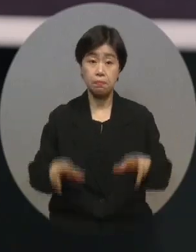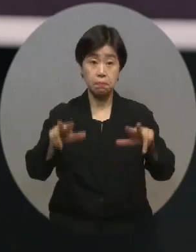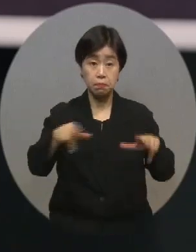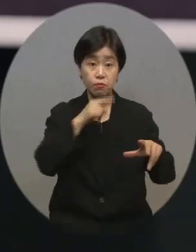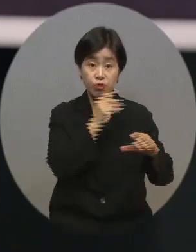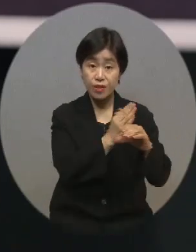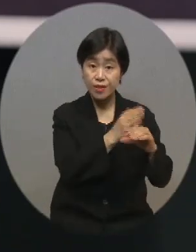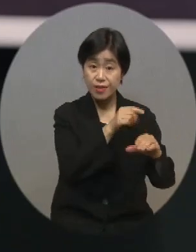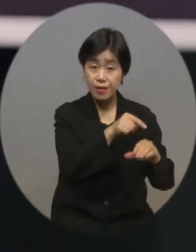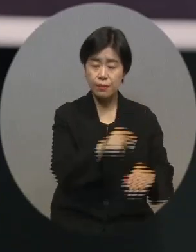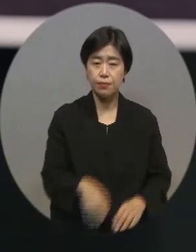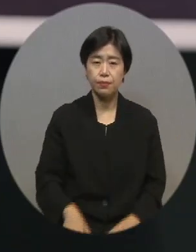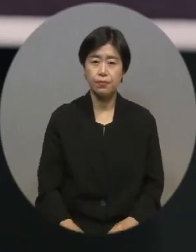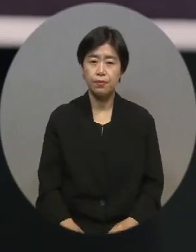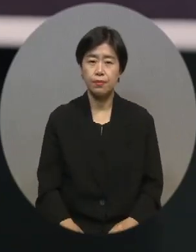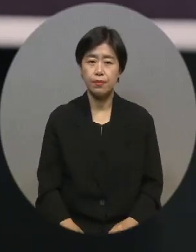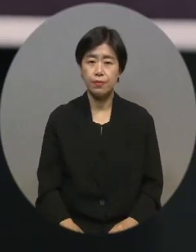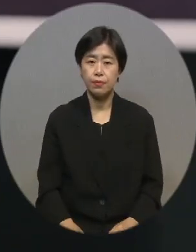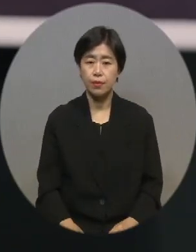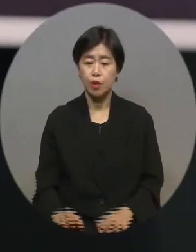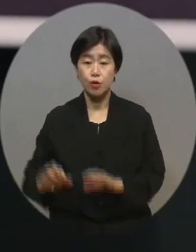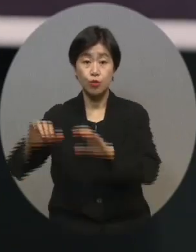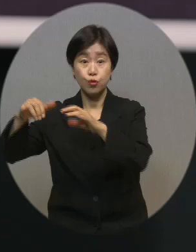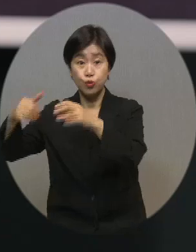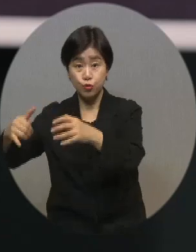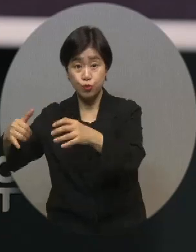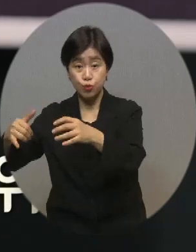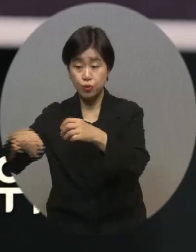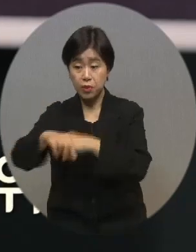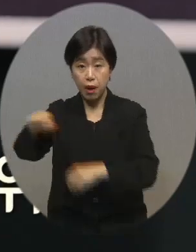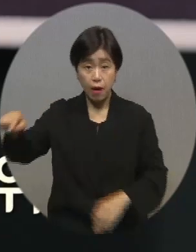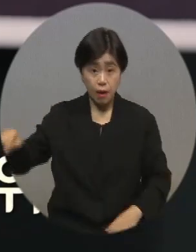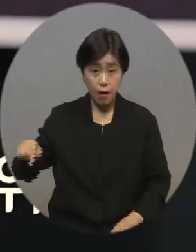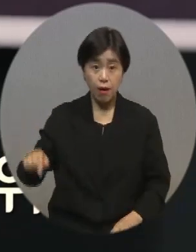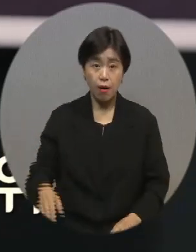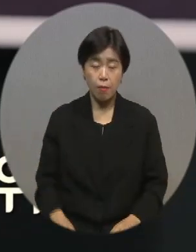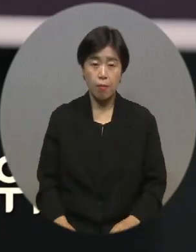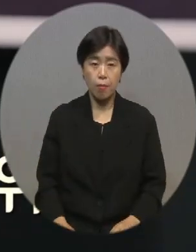하니까 국제사회에서 북한에게 기름을 이제